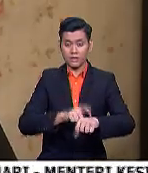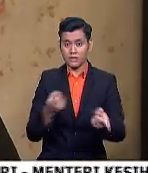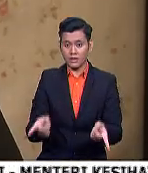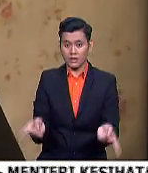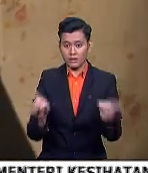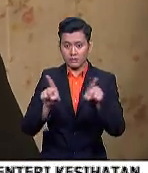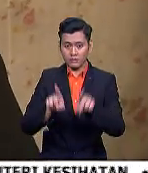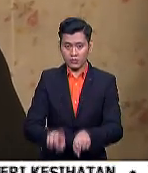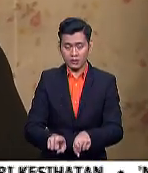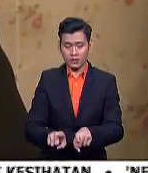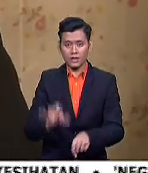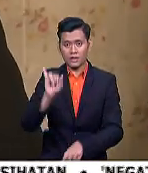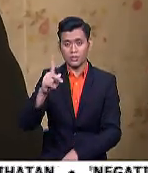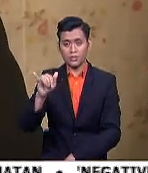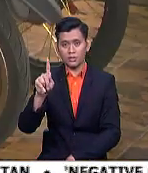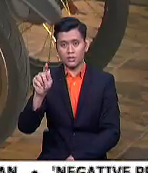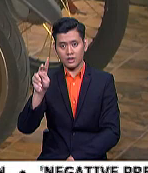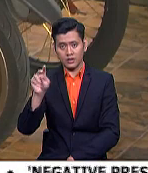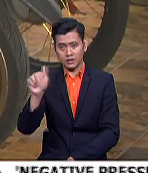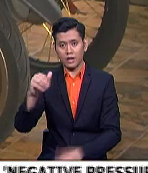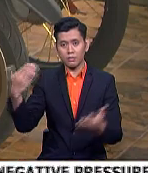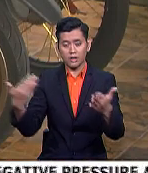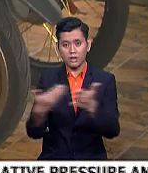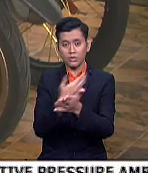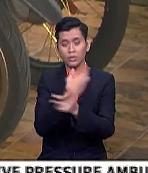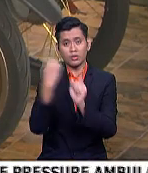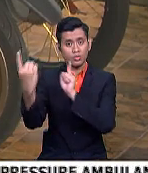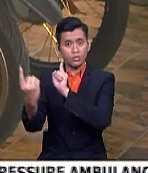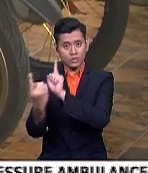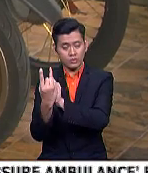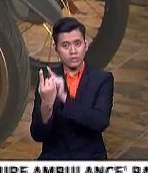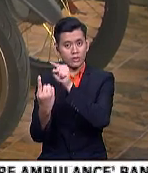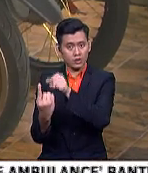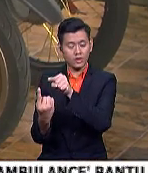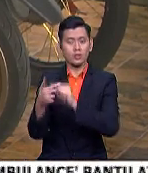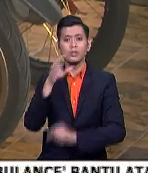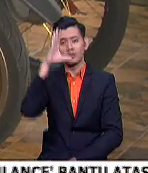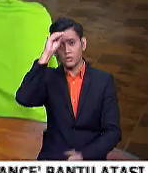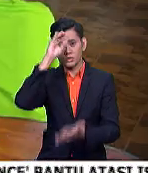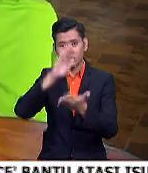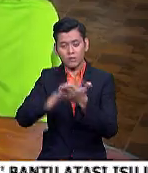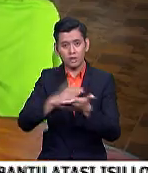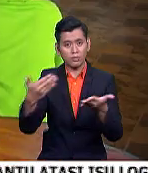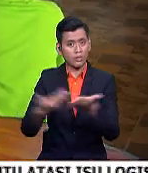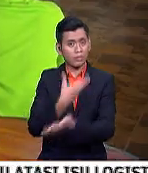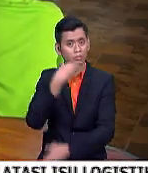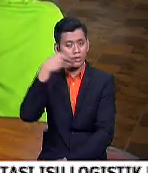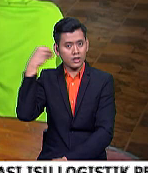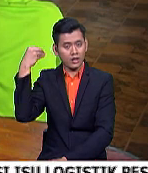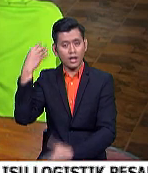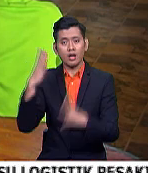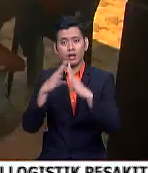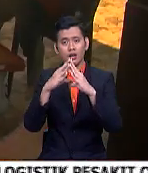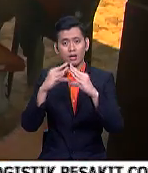Sutina baru sahaja bertemu suaminya, Muhammad Zaid Nordin, 42 tahun, yang pulang selepas selesai menjalani